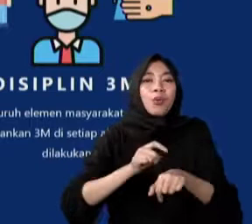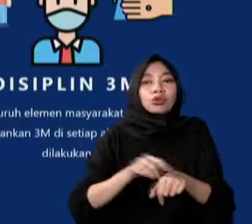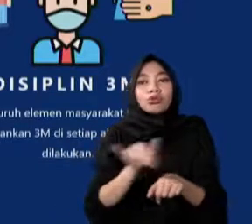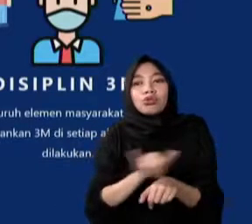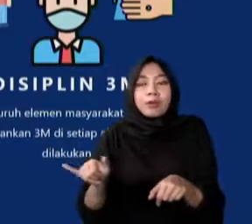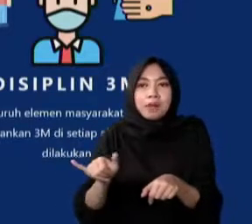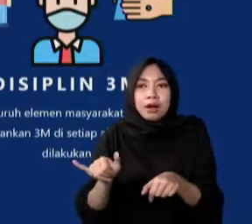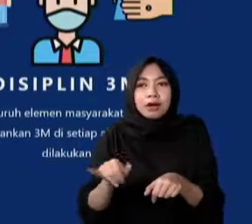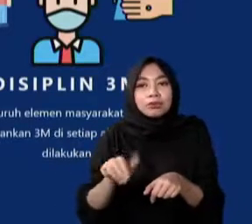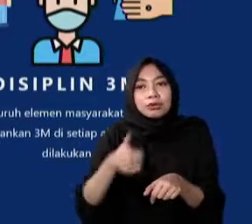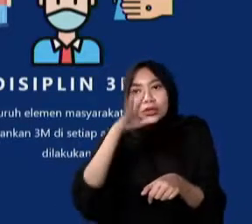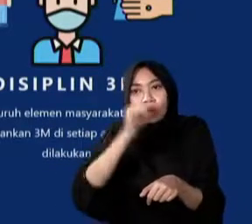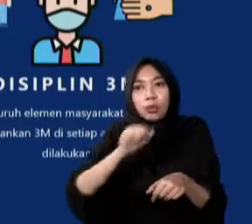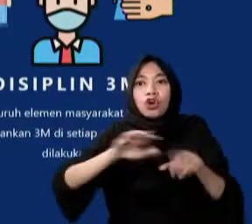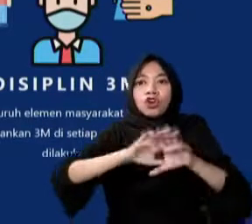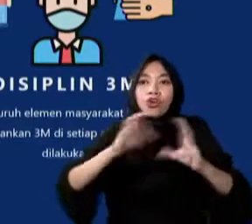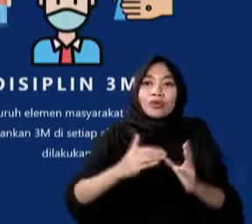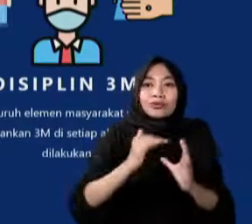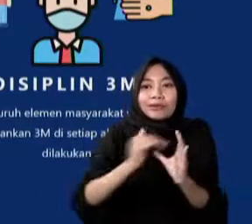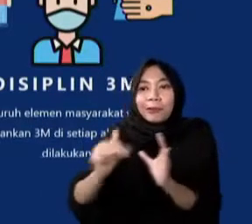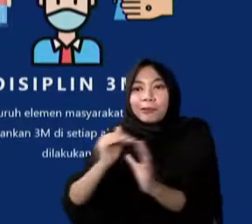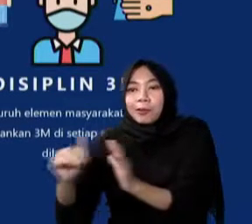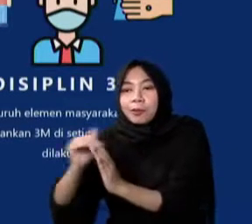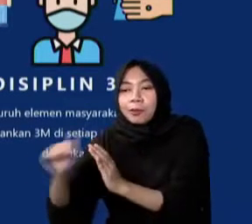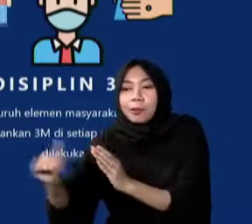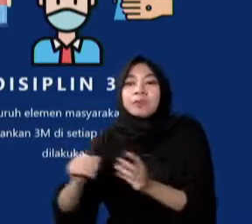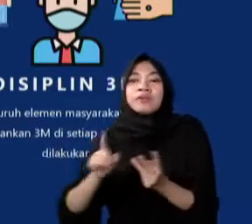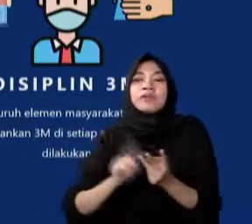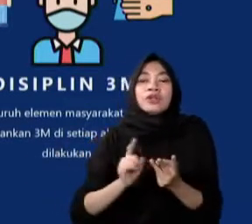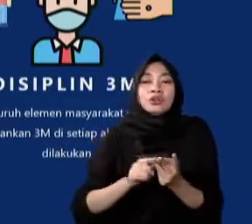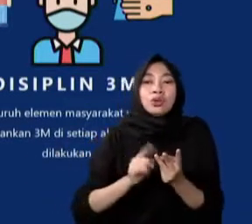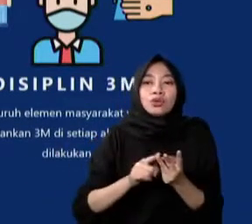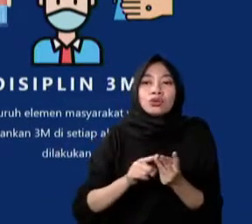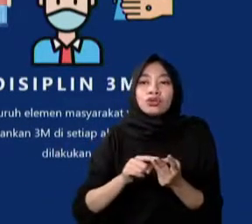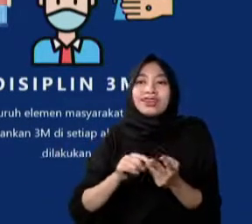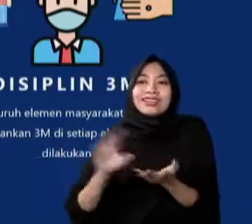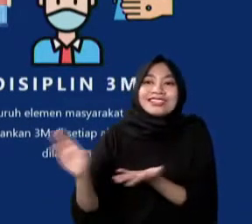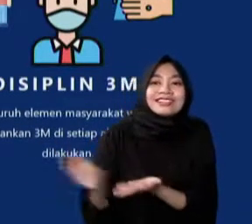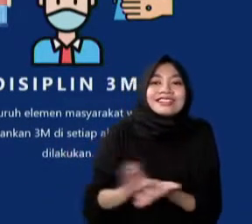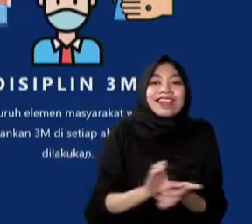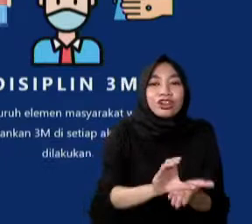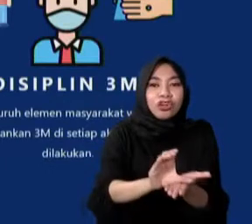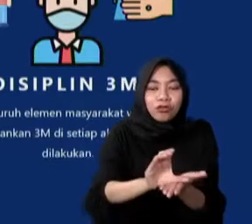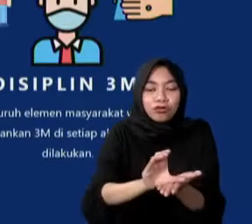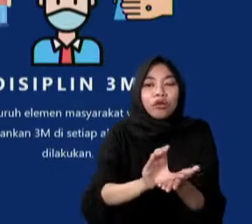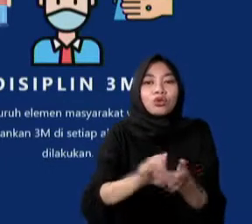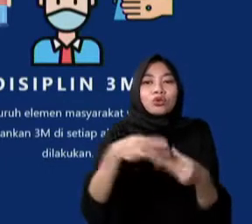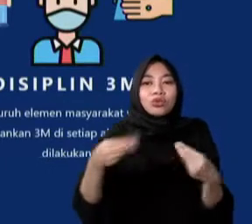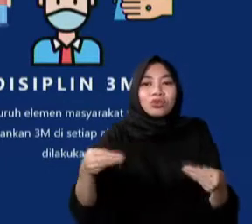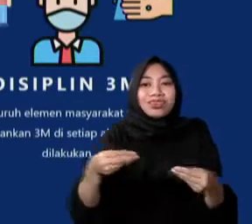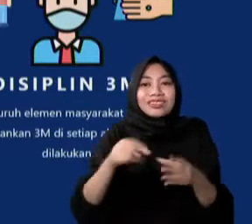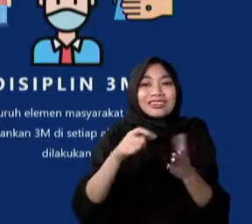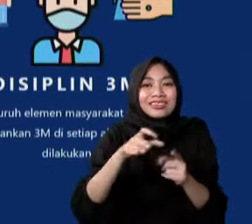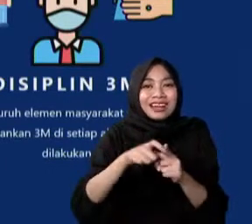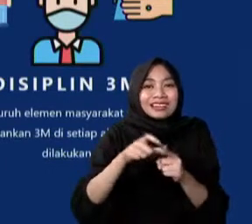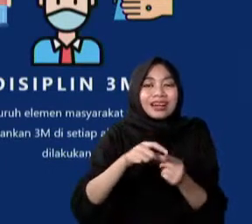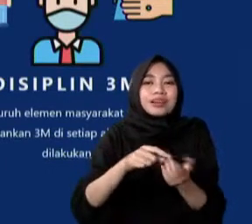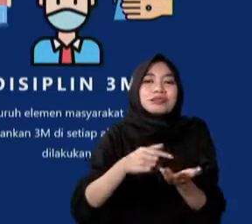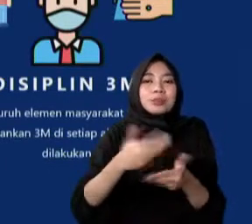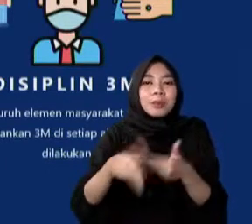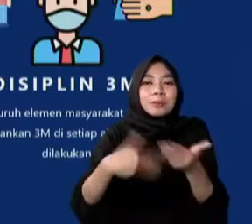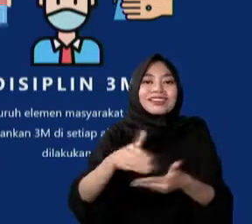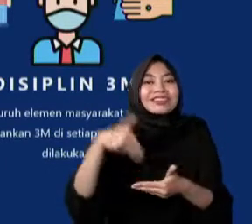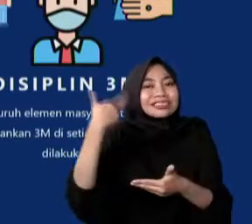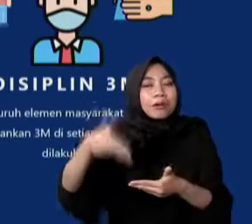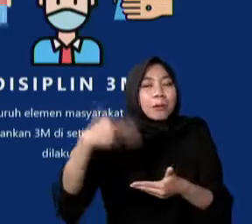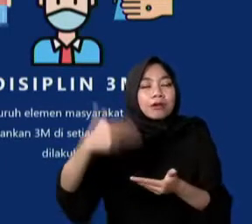tergambarkan, sebaran logistik juga dipastikan terpenuhi, kemudian adanya insentif untuk memastikan input data berjalan dengan setiap hari.